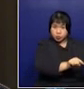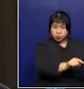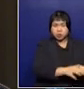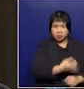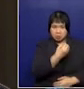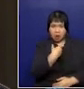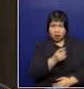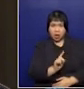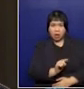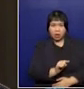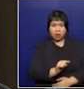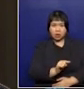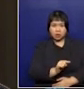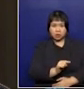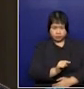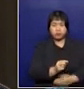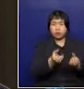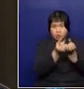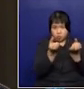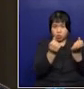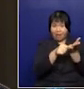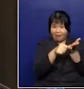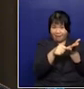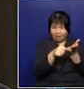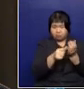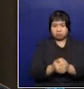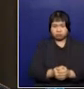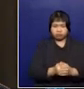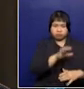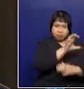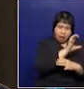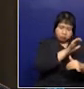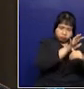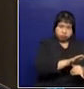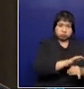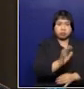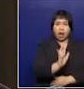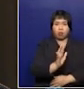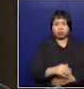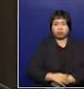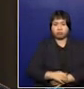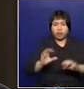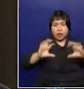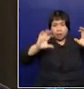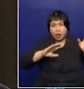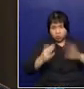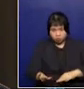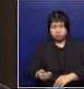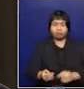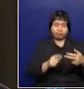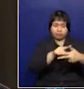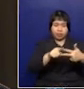อกแก้รัฐธรรมนูญฮะหยุดคุกคามประชาชนฮะยุบสภาเขาพูด3ประโยคน